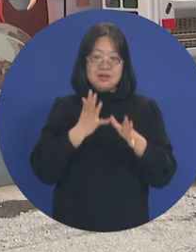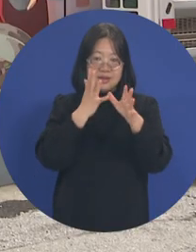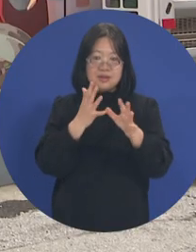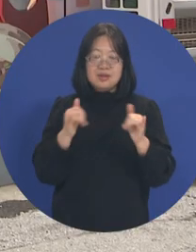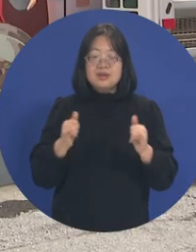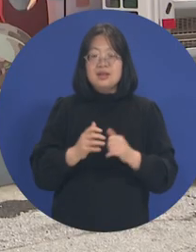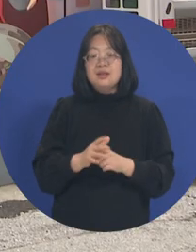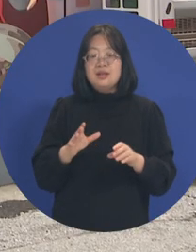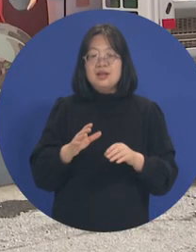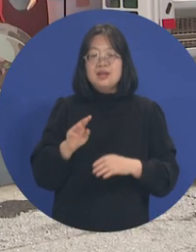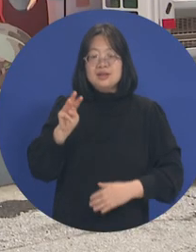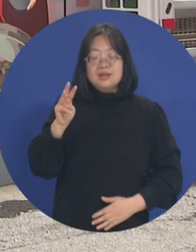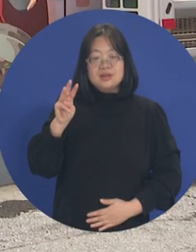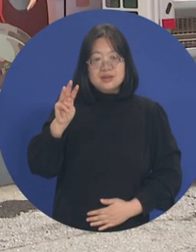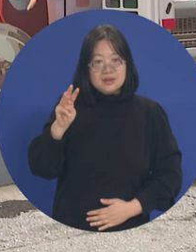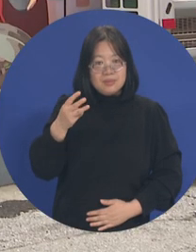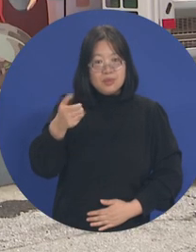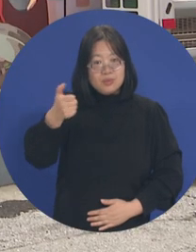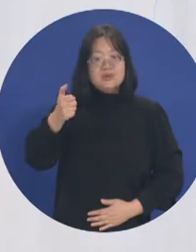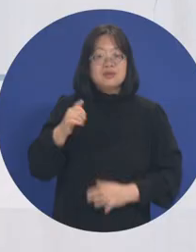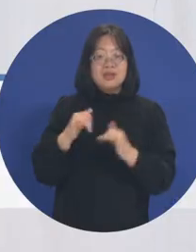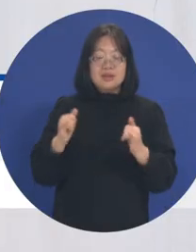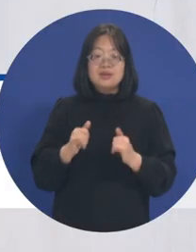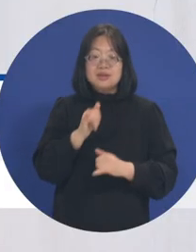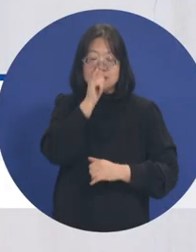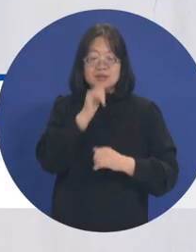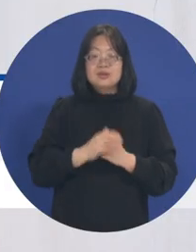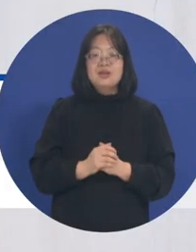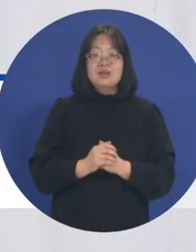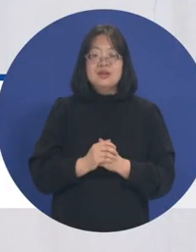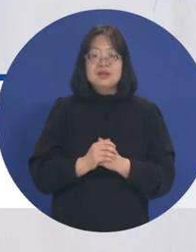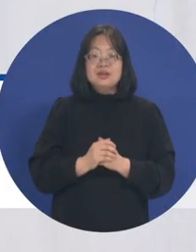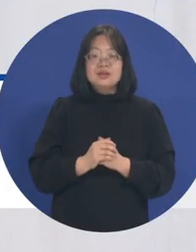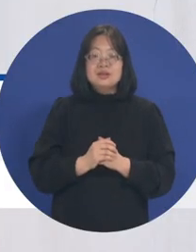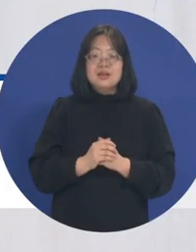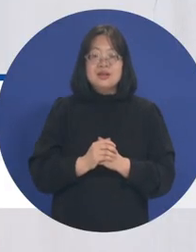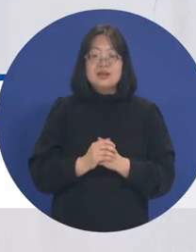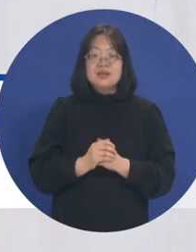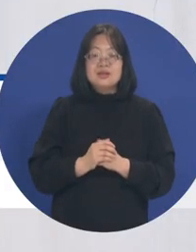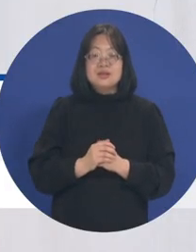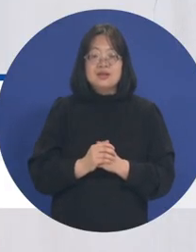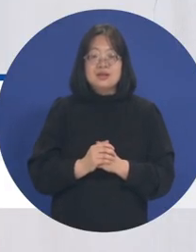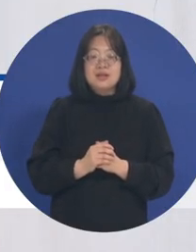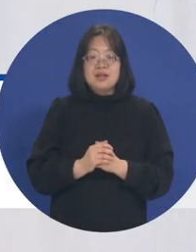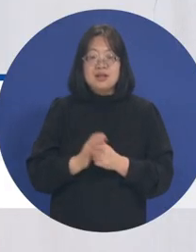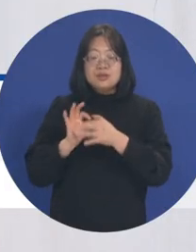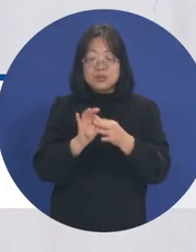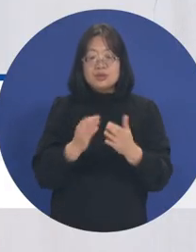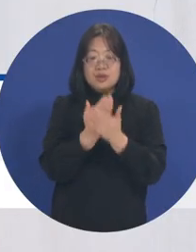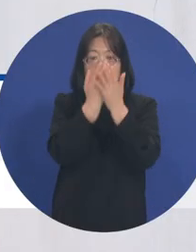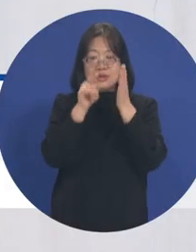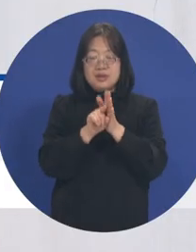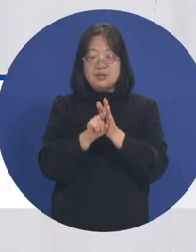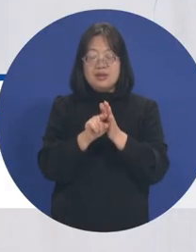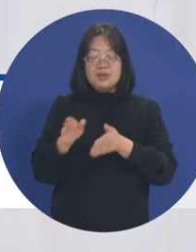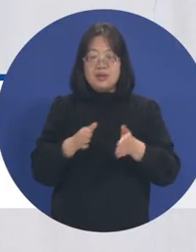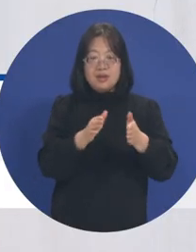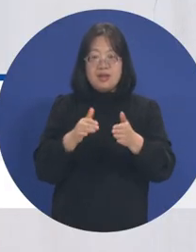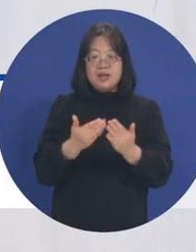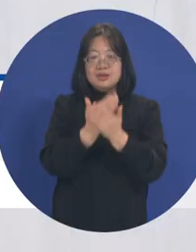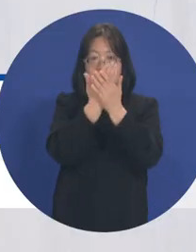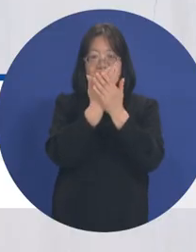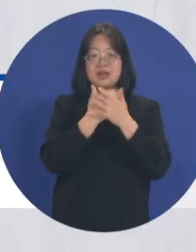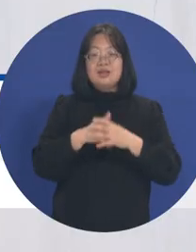총 1,350여 명으로 추정됩니다. 기존 골목 성장, 지속 성장을 위한 것과 그리고 골목 활성화에